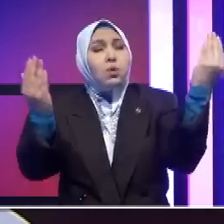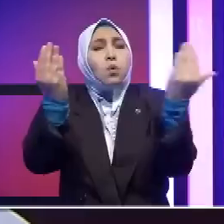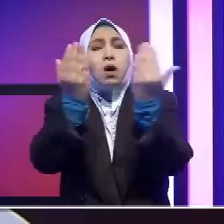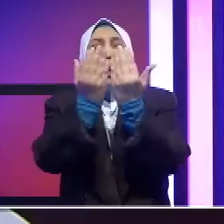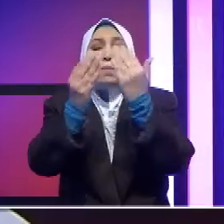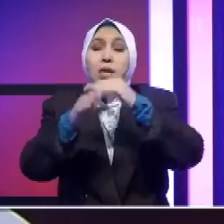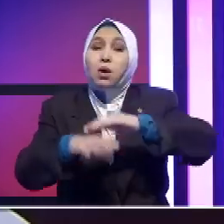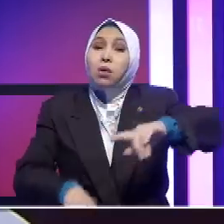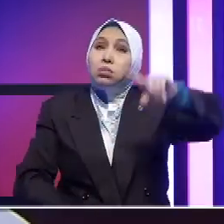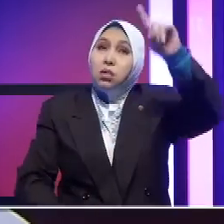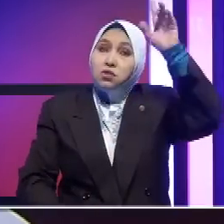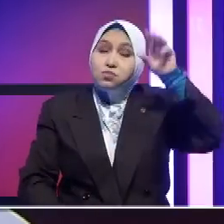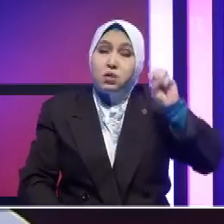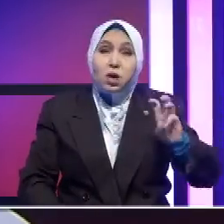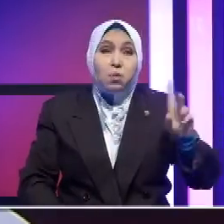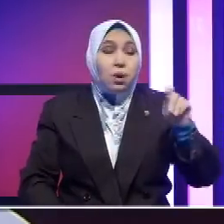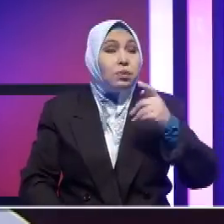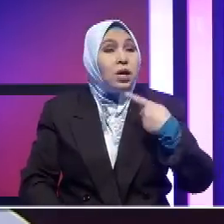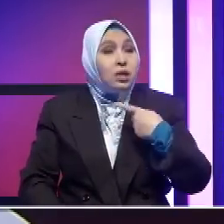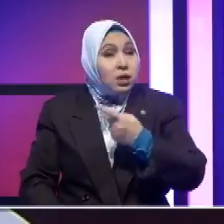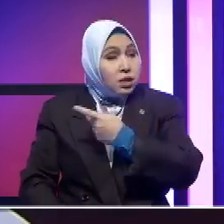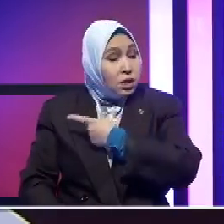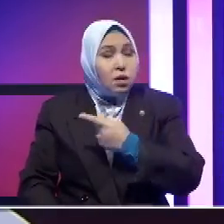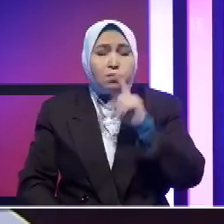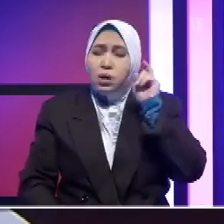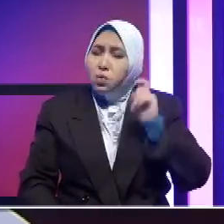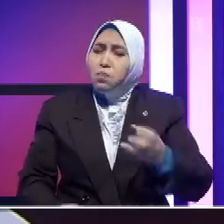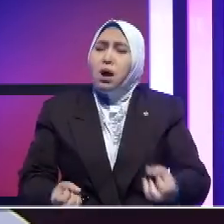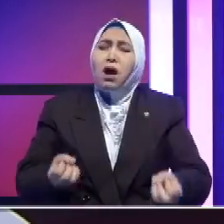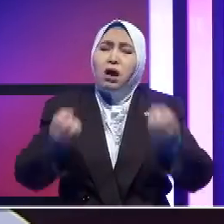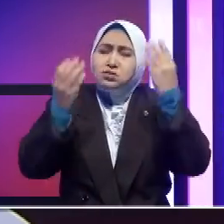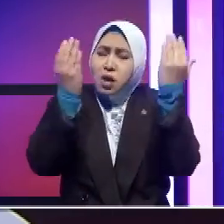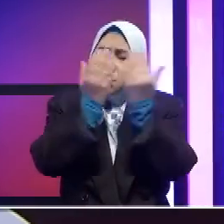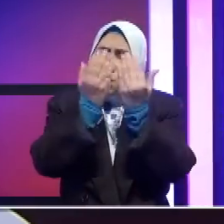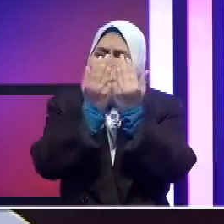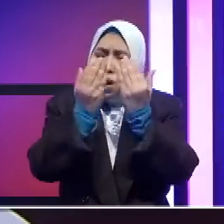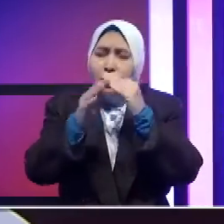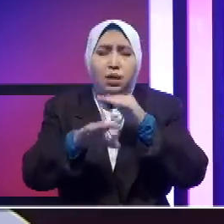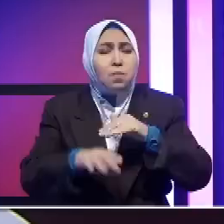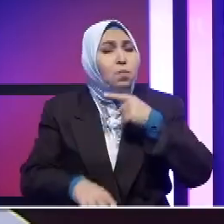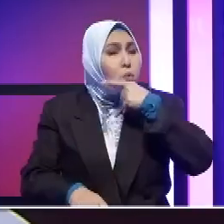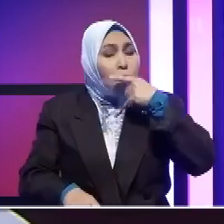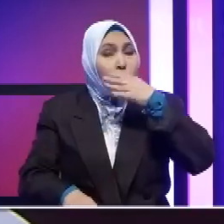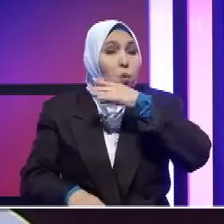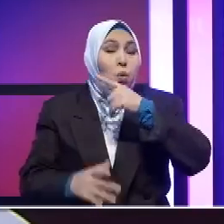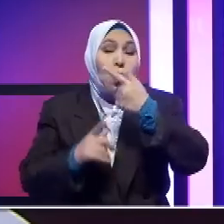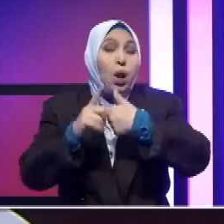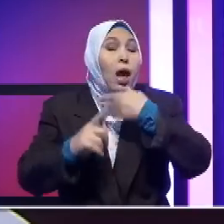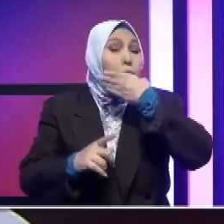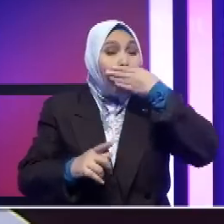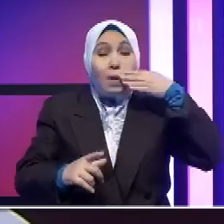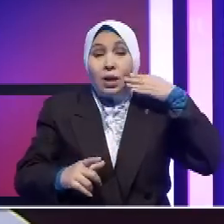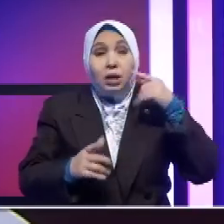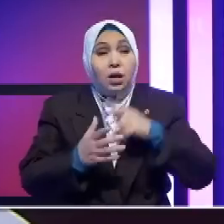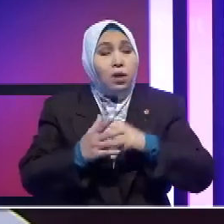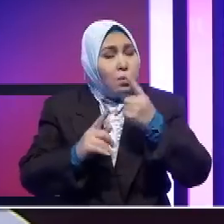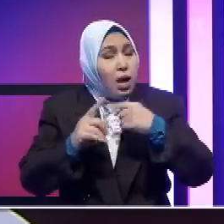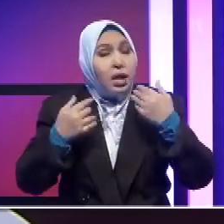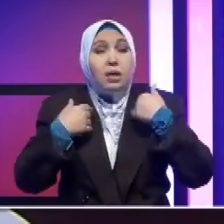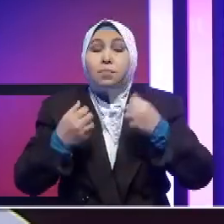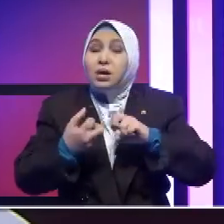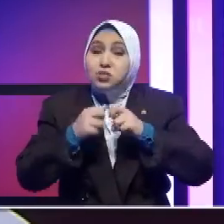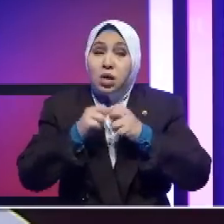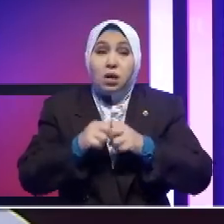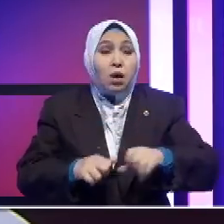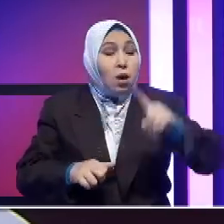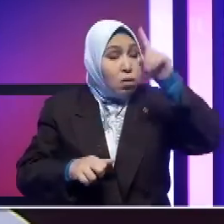Allah Subhanahu Wa Taala, yang kita juga perlu banyak berdoa pada bulan Ramadan ini bila ada segala masalah. Allah dah beritahu ayat 25, Allah